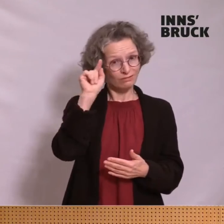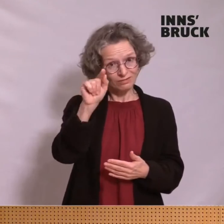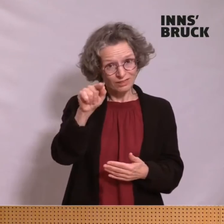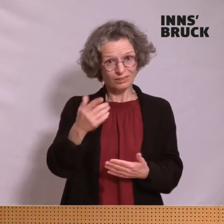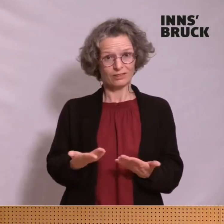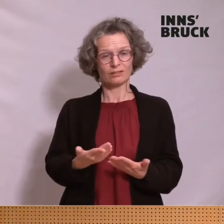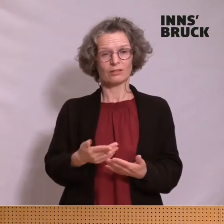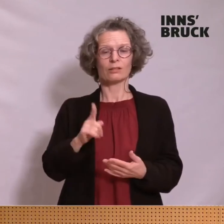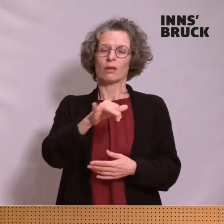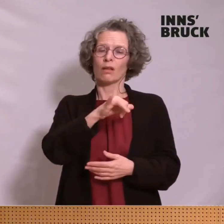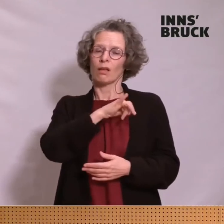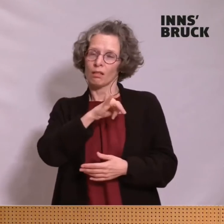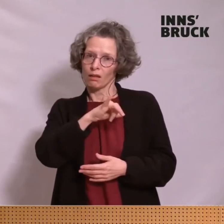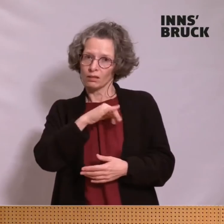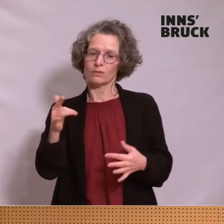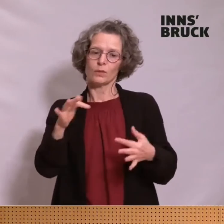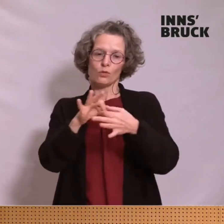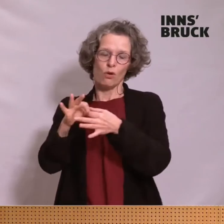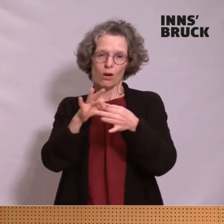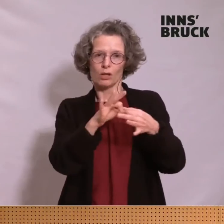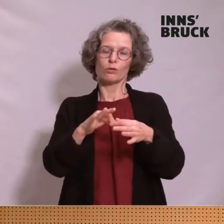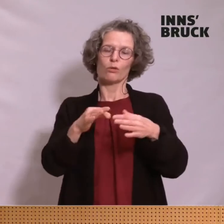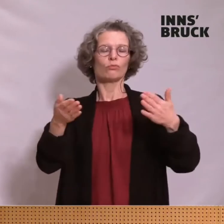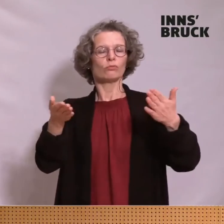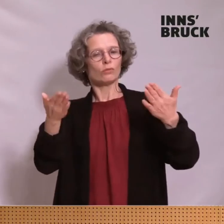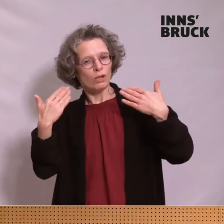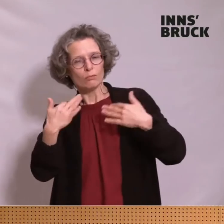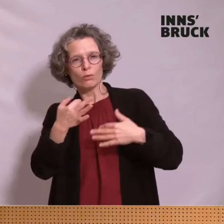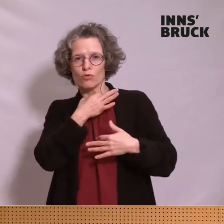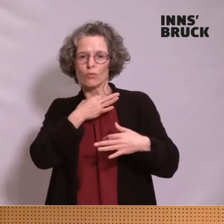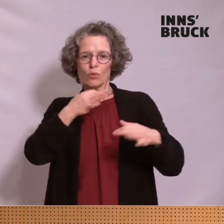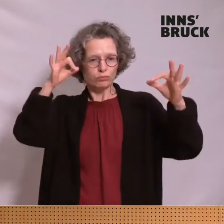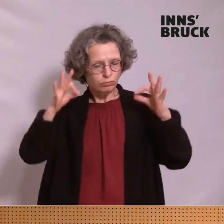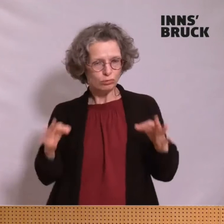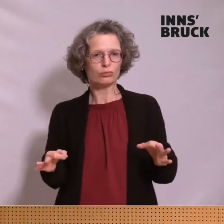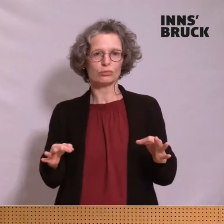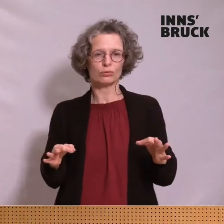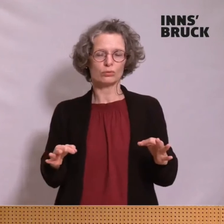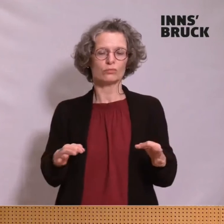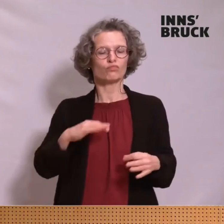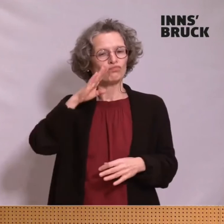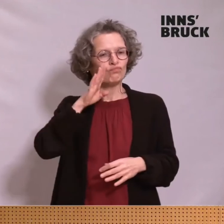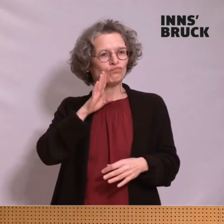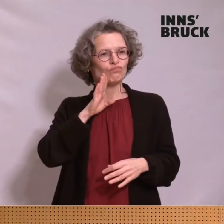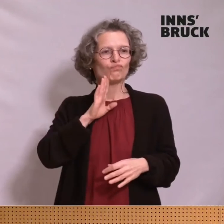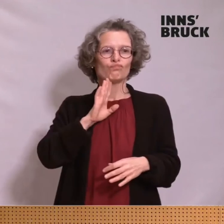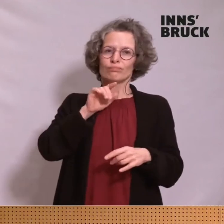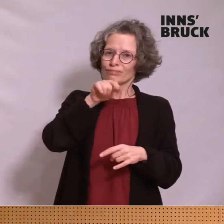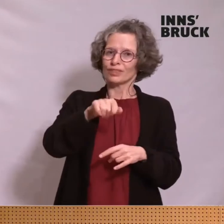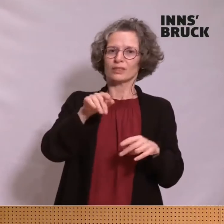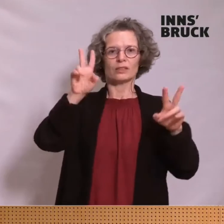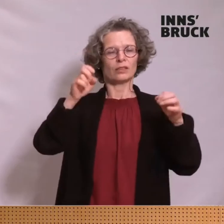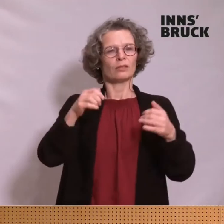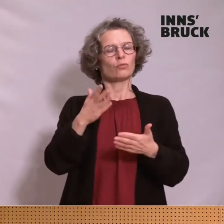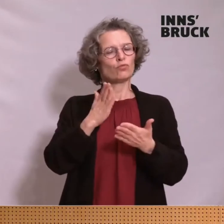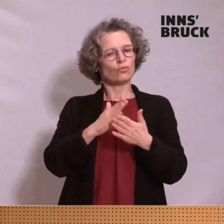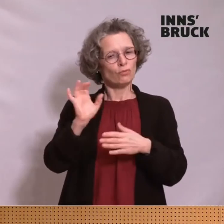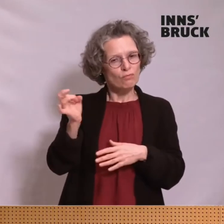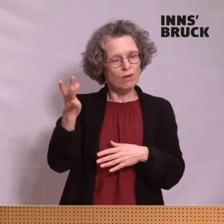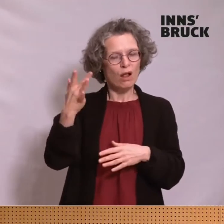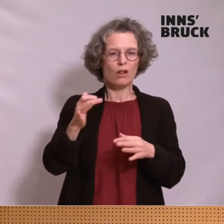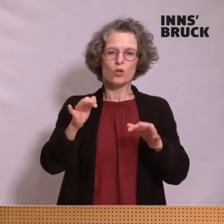Interesse eines tragbaren Koalitionsklimas bitten, in dieser Frage schon bald mit gutem Beispiel